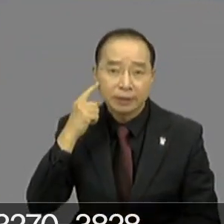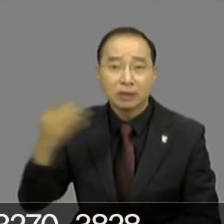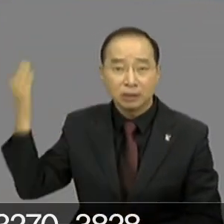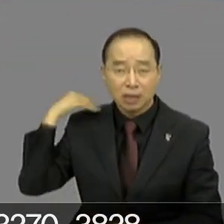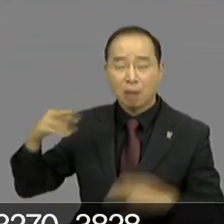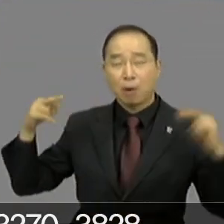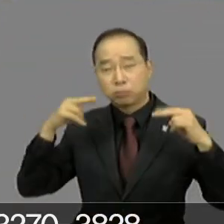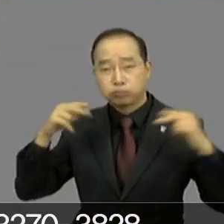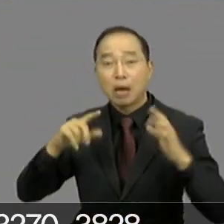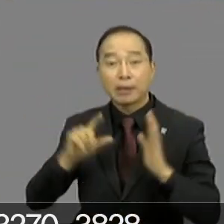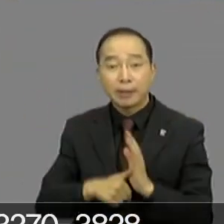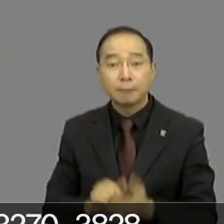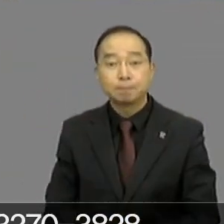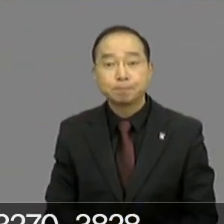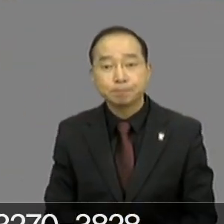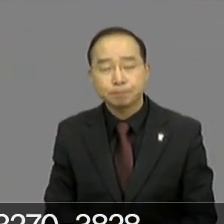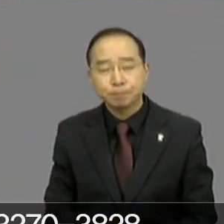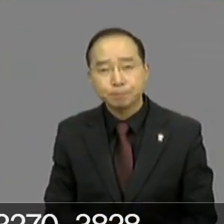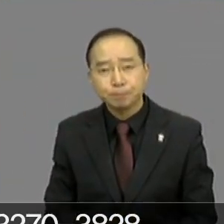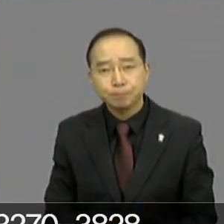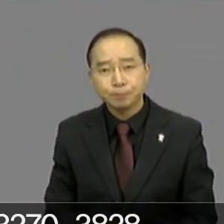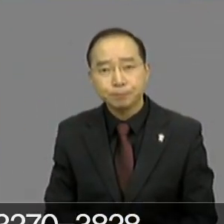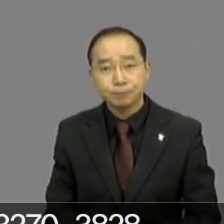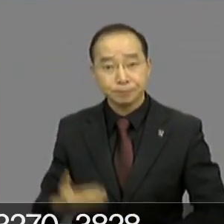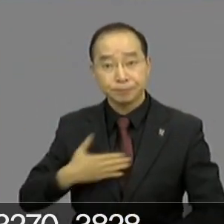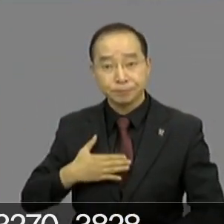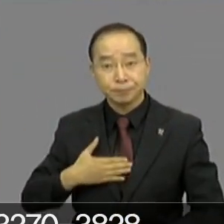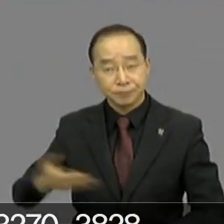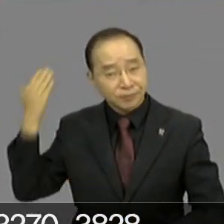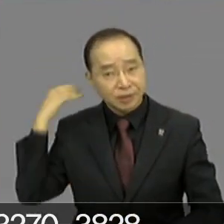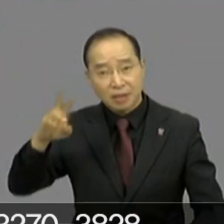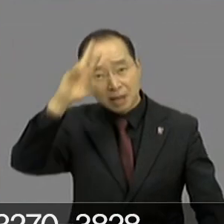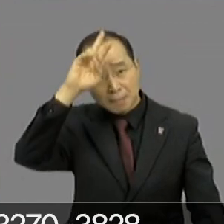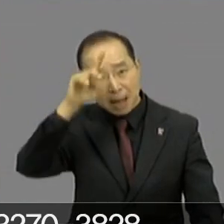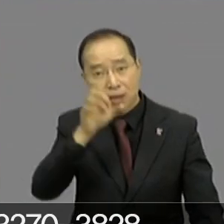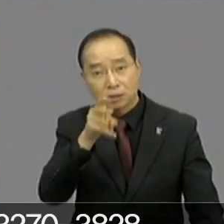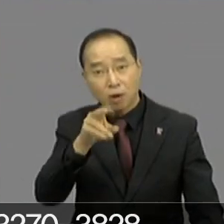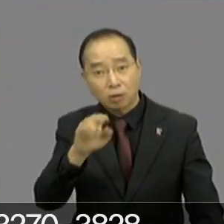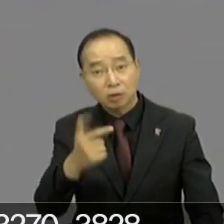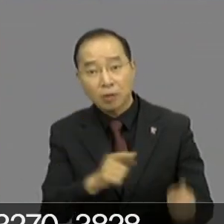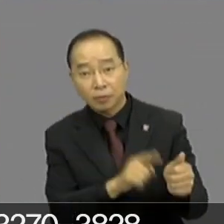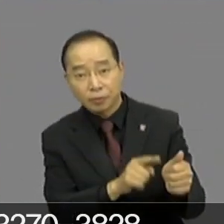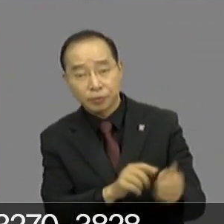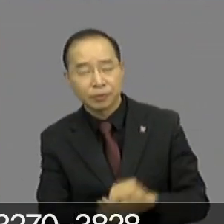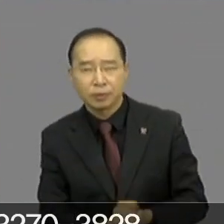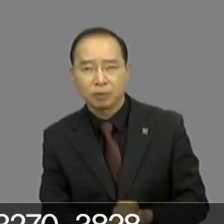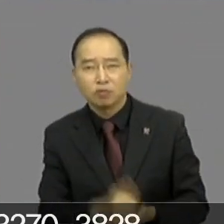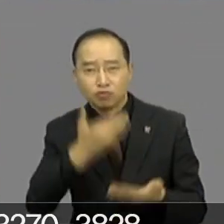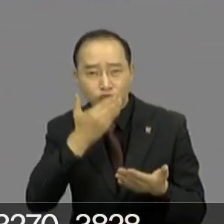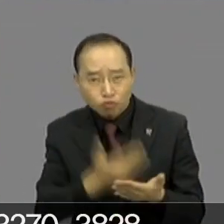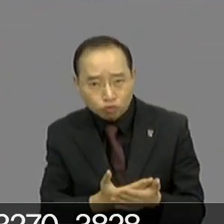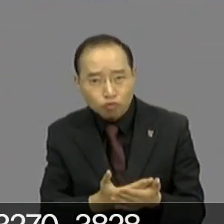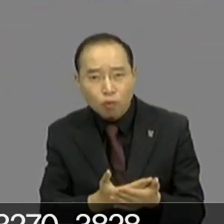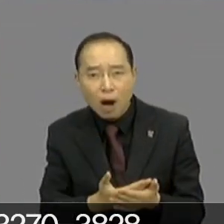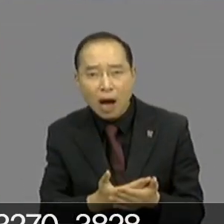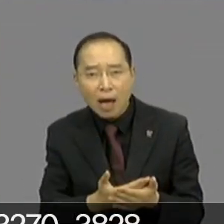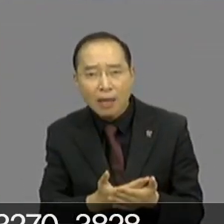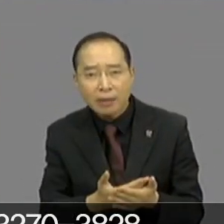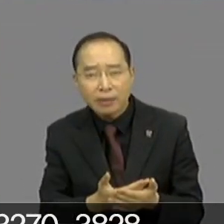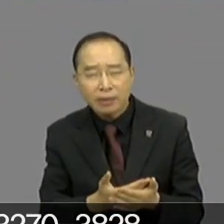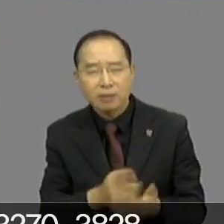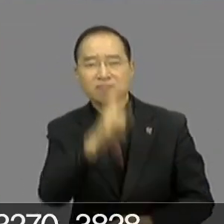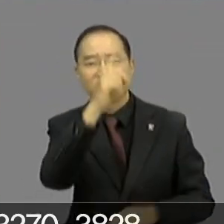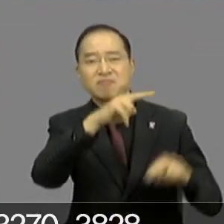토론에서 그 제가 박영선 후보가 아주 중요한 자리에 있을 때 중요한